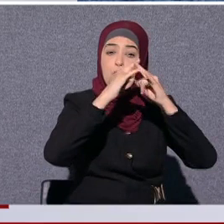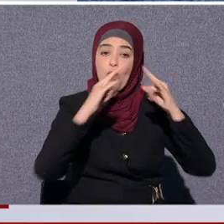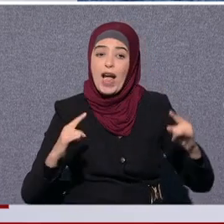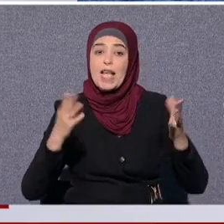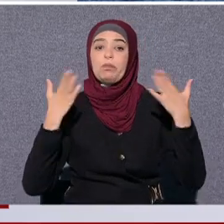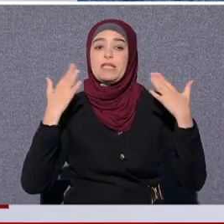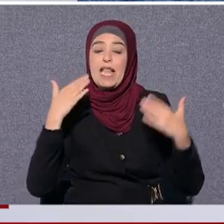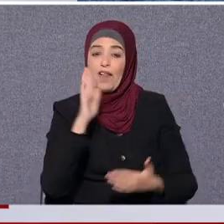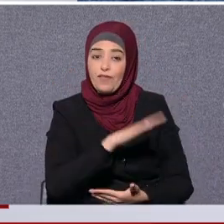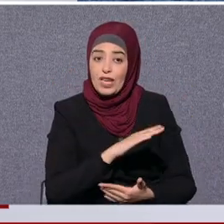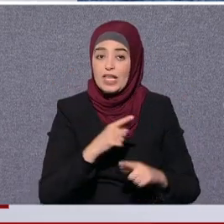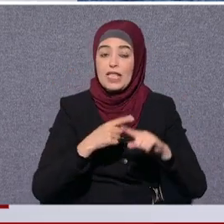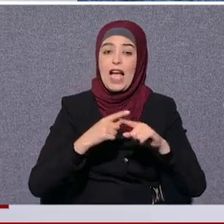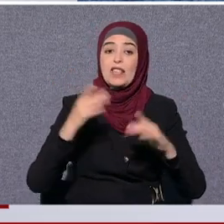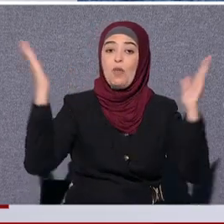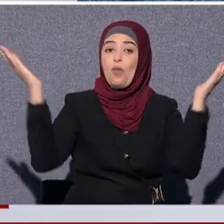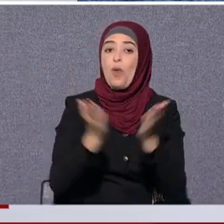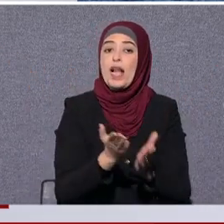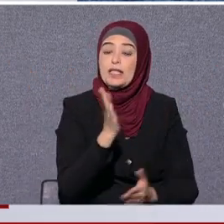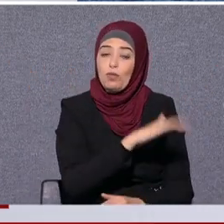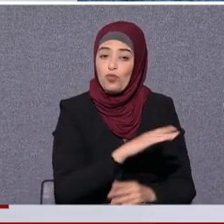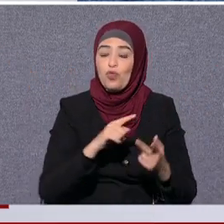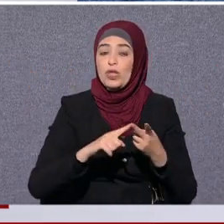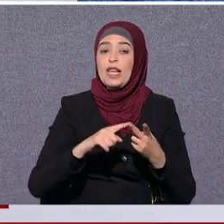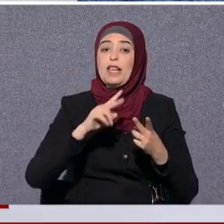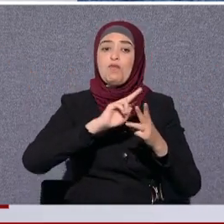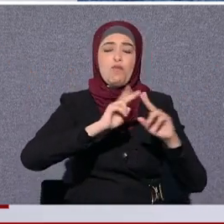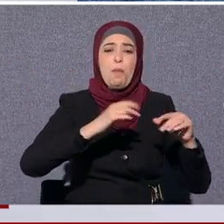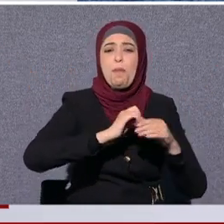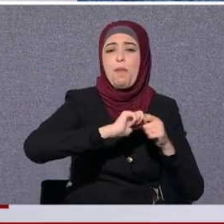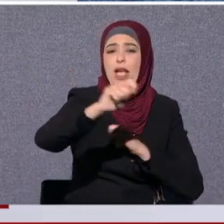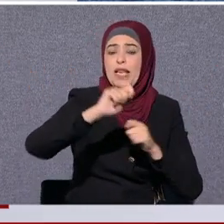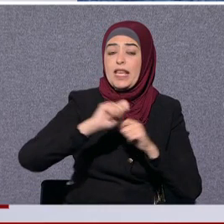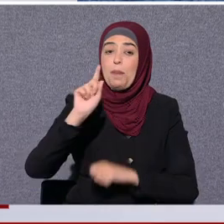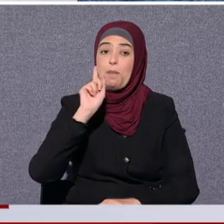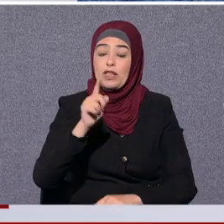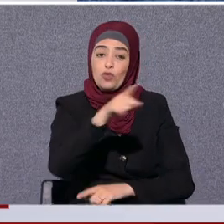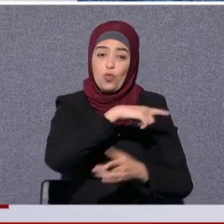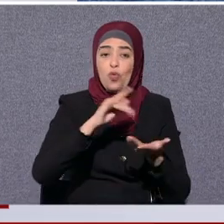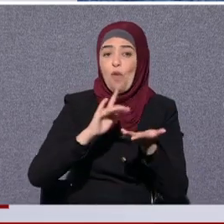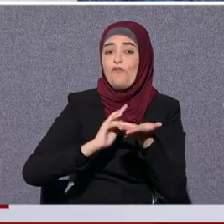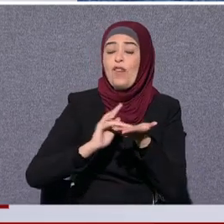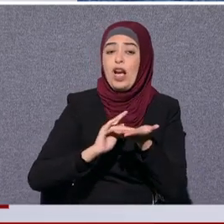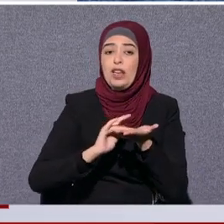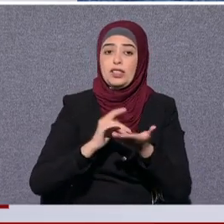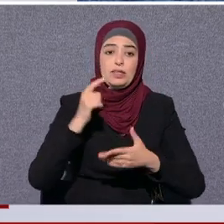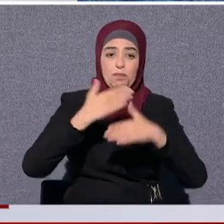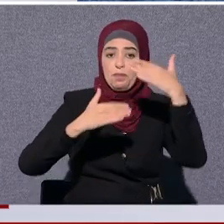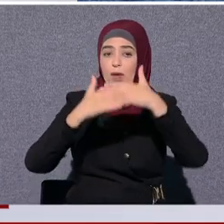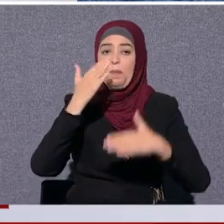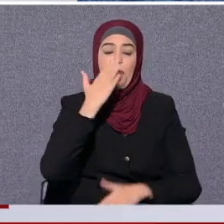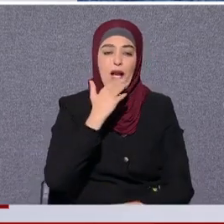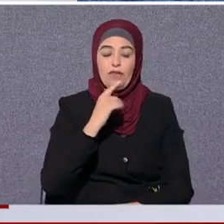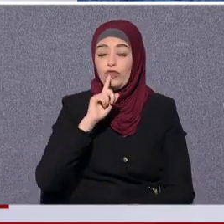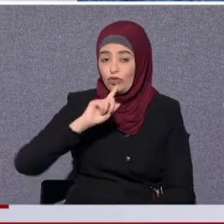سياحيه ووادي عربه، مناطق بعيدة لكن هي خالية من أي أمراض. إن